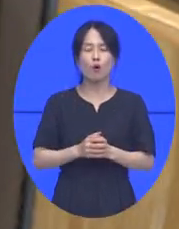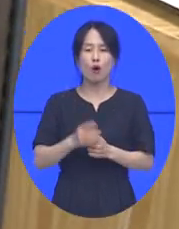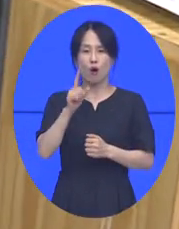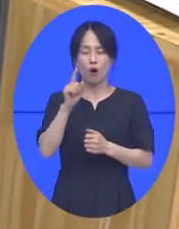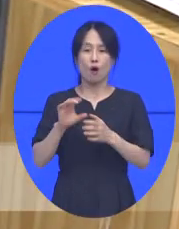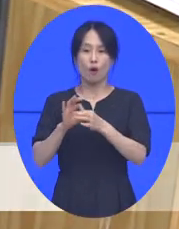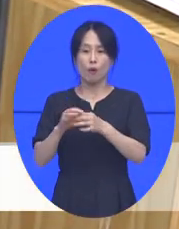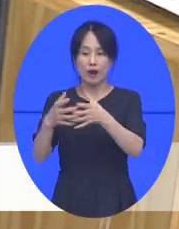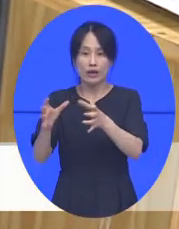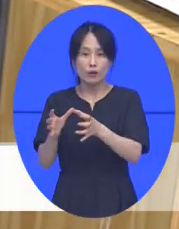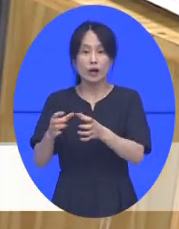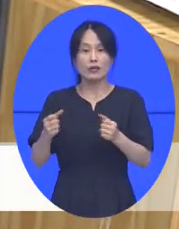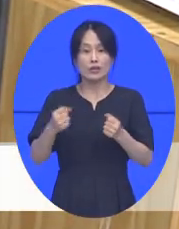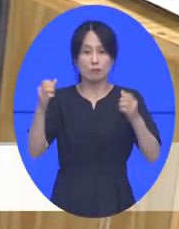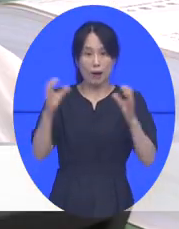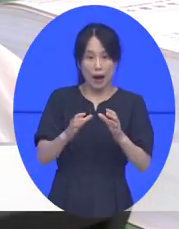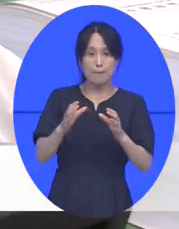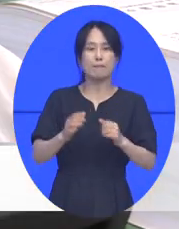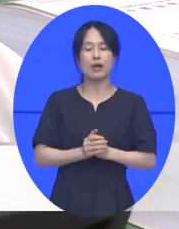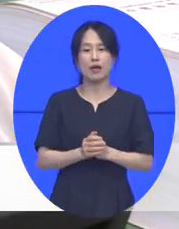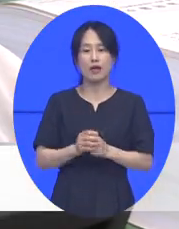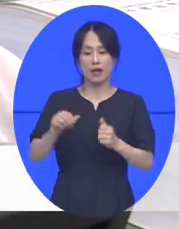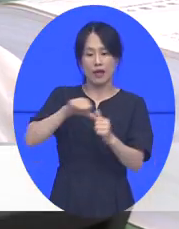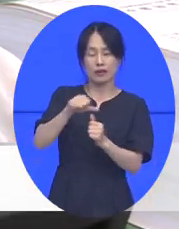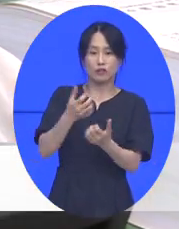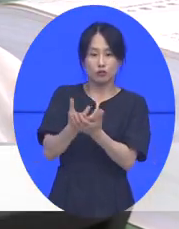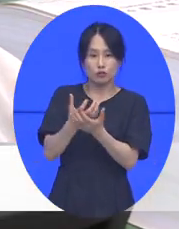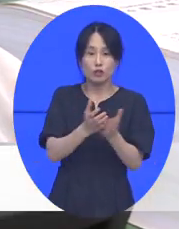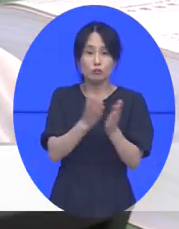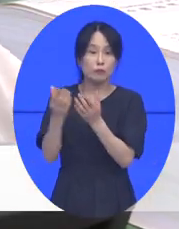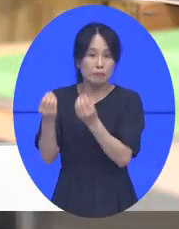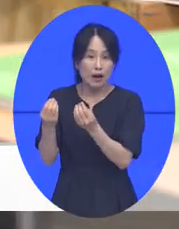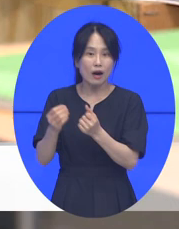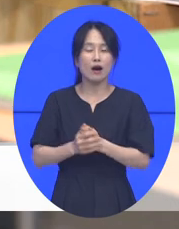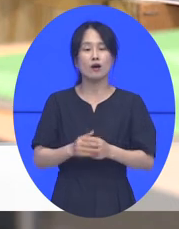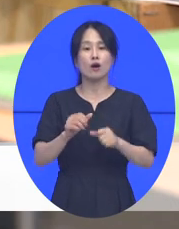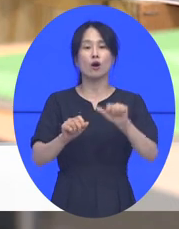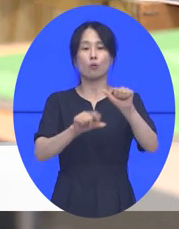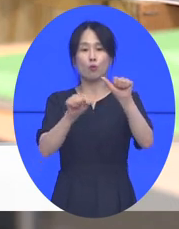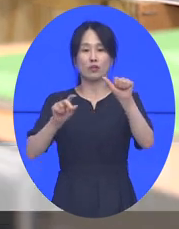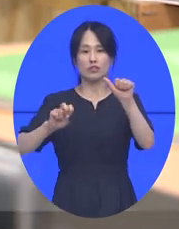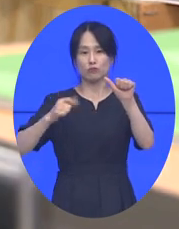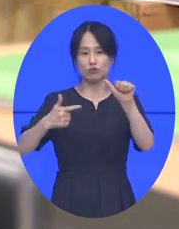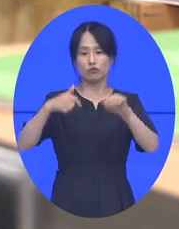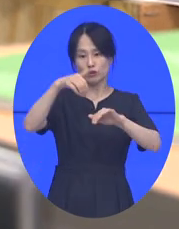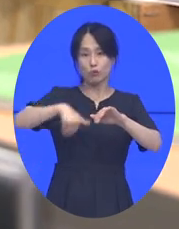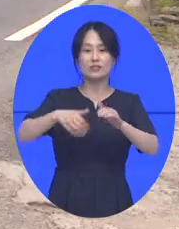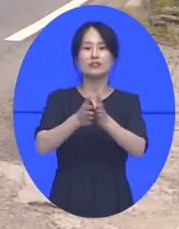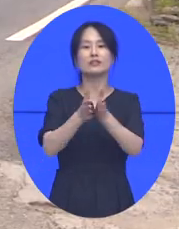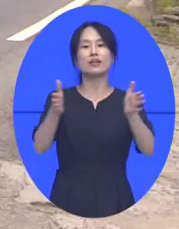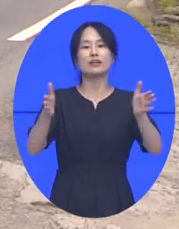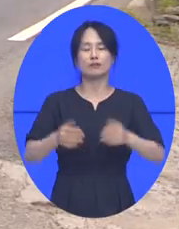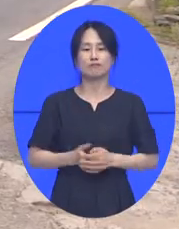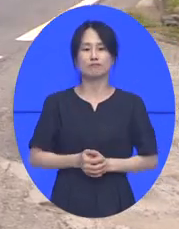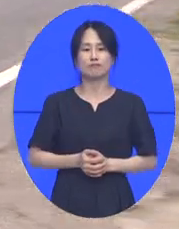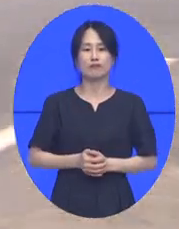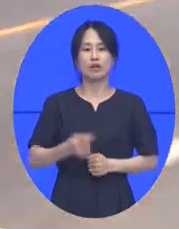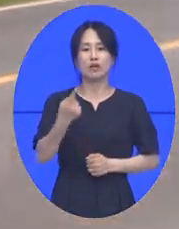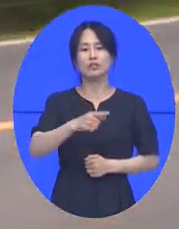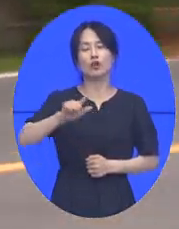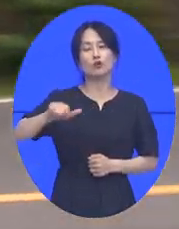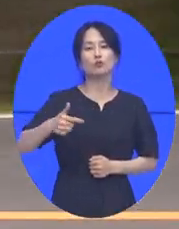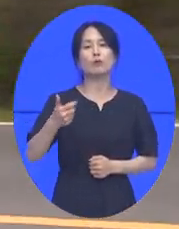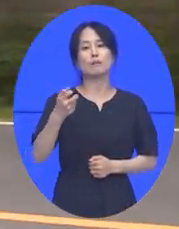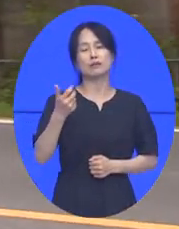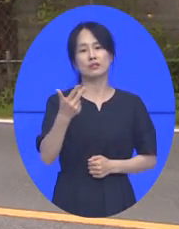등 관계기관과 협조를 통해 사전 행정절차를 마무리해 지난 5월 26일 착공을 시작했습니다 총